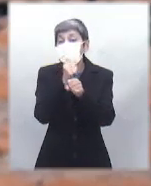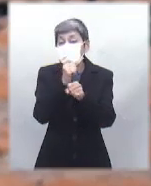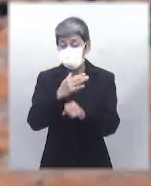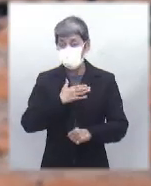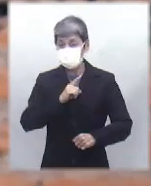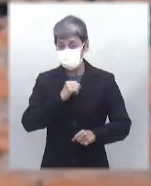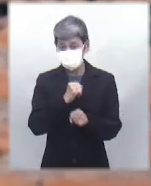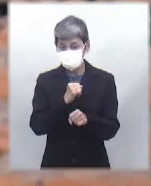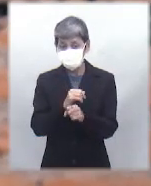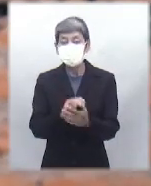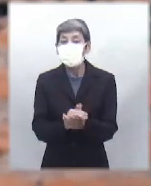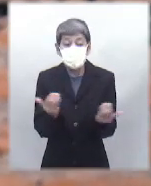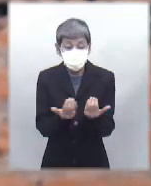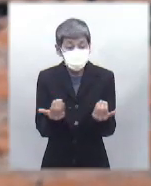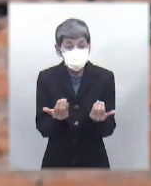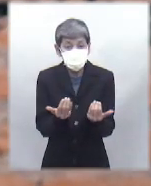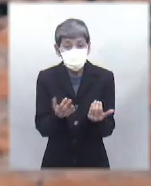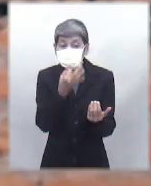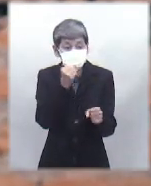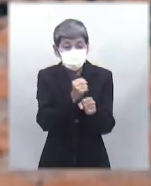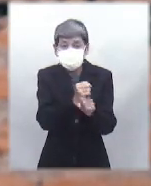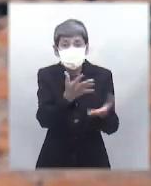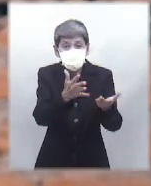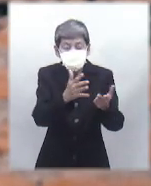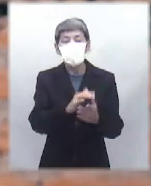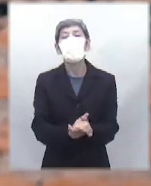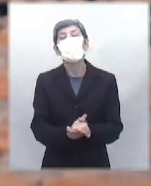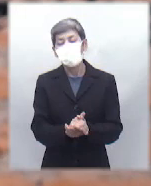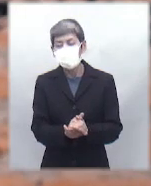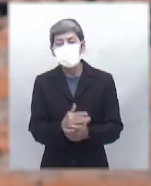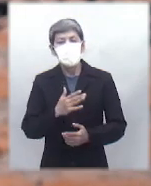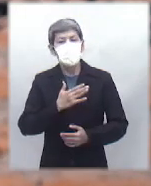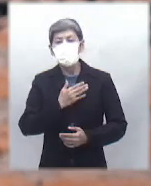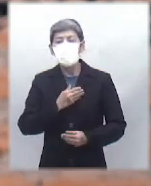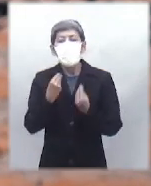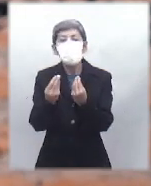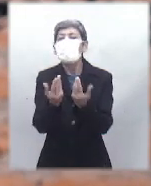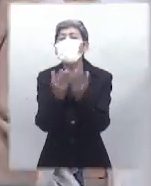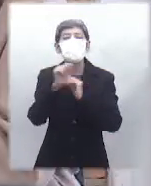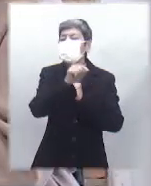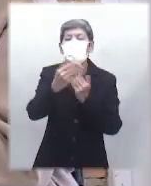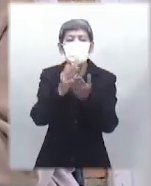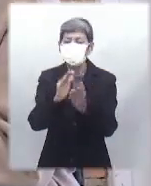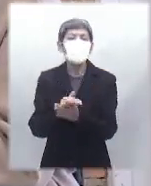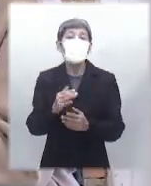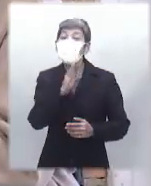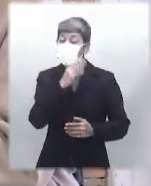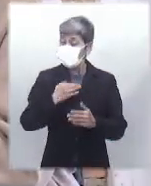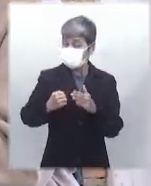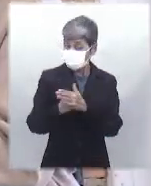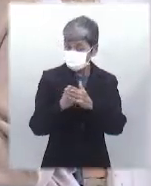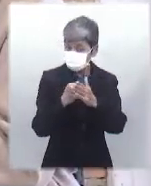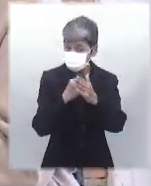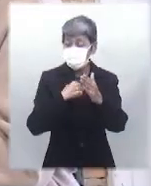เนี่ยทุกอย่างลูกผมยังไม่ได้จ้างจ้างงานด้วยกันสักครั้งหนึ่งเลยนะครับผมมาให้คนอื่นไปก่อนเลยมันเหมือนกันถ้าเราจะ